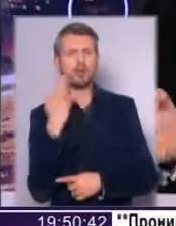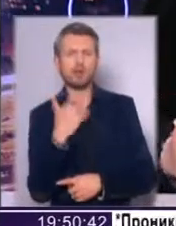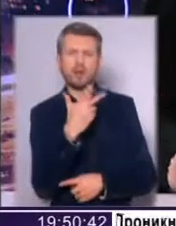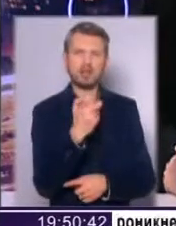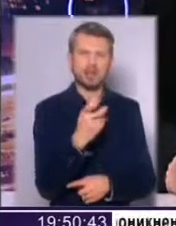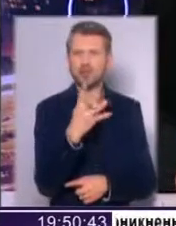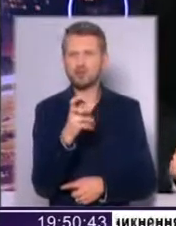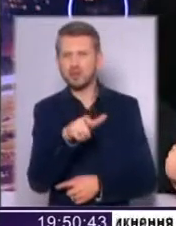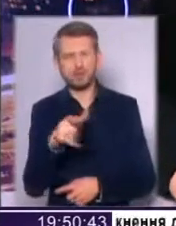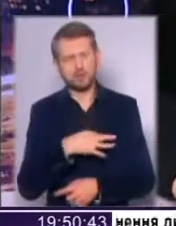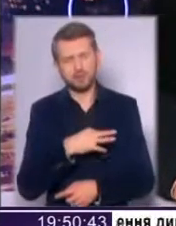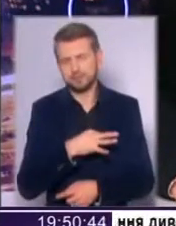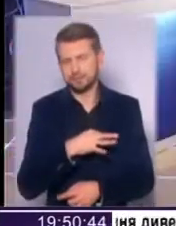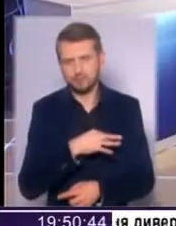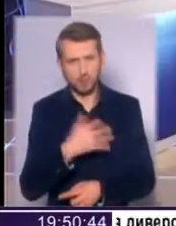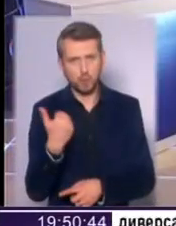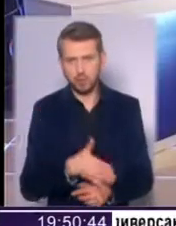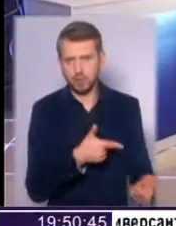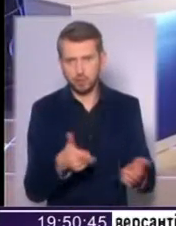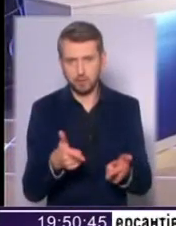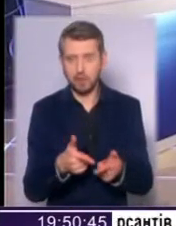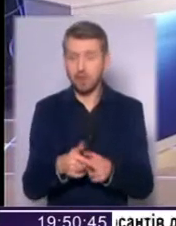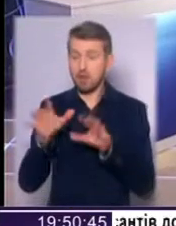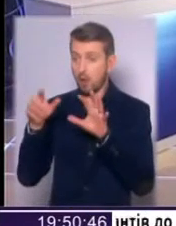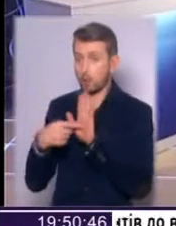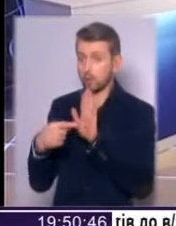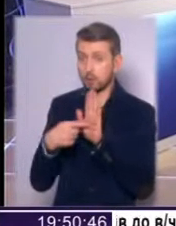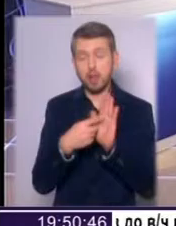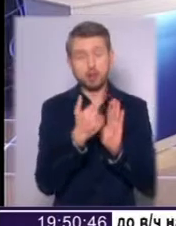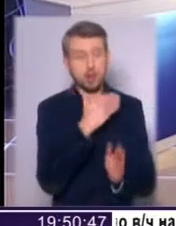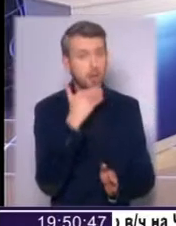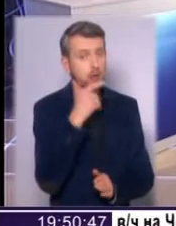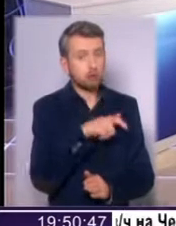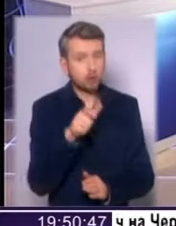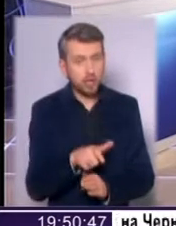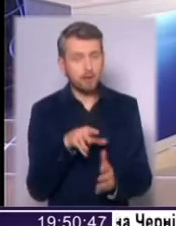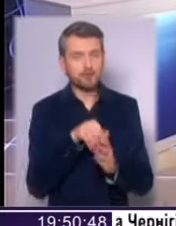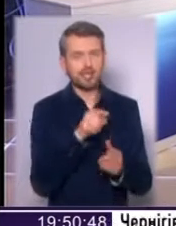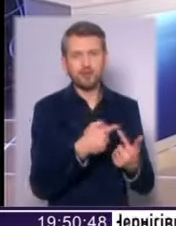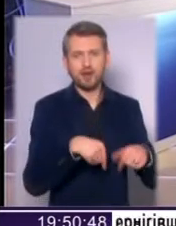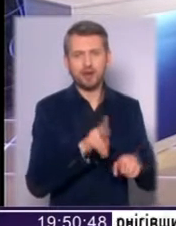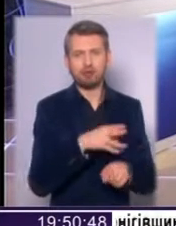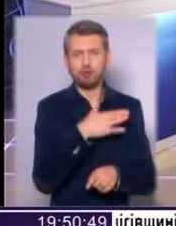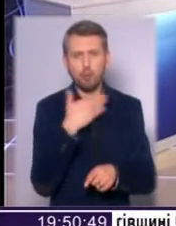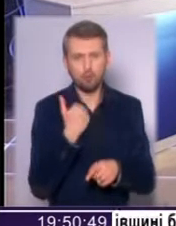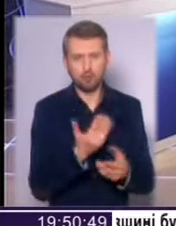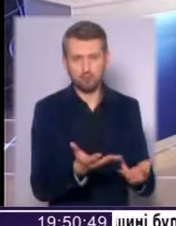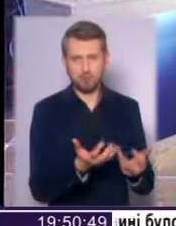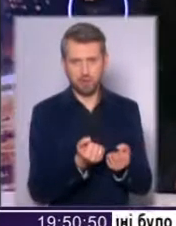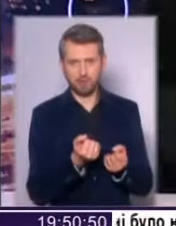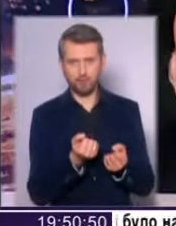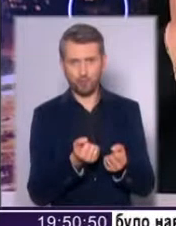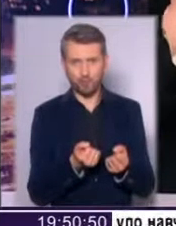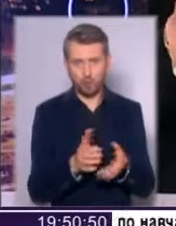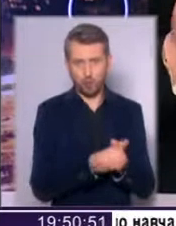хоч 400, тому що ви розумієте, що дуже багато людей, особливо в тих фракціях, які не хочуть брати в коаліцію,